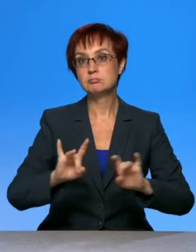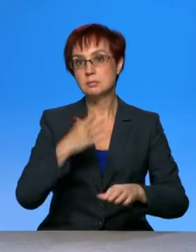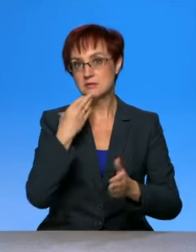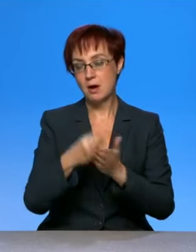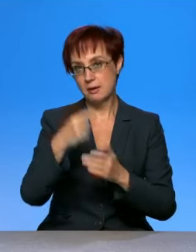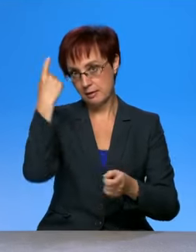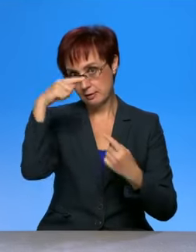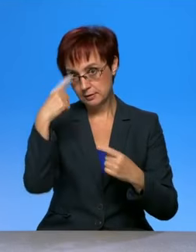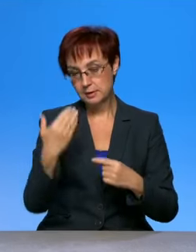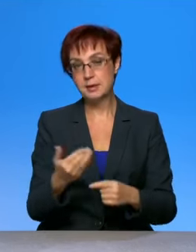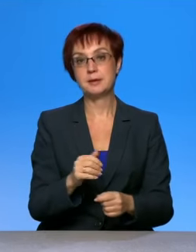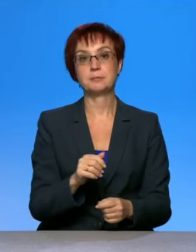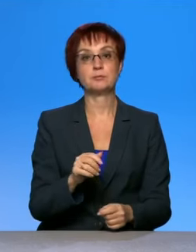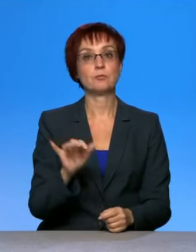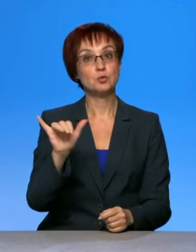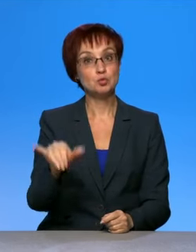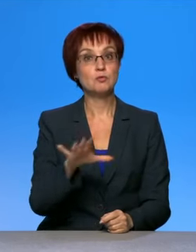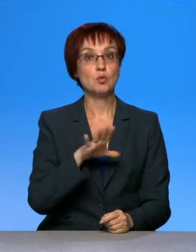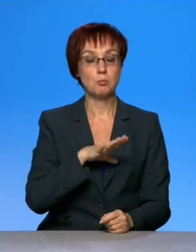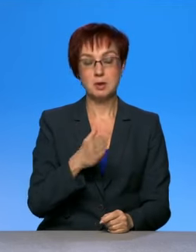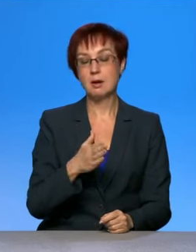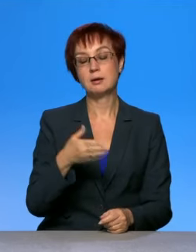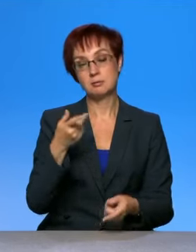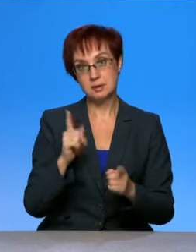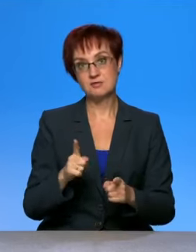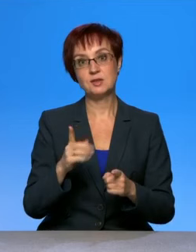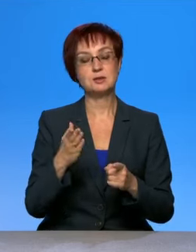был подхваченные